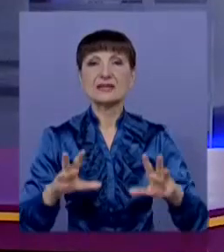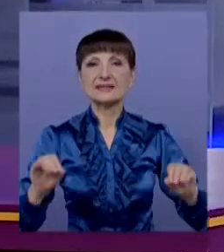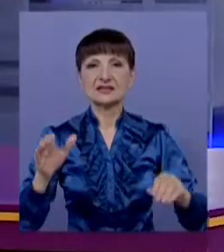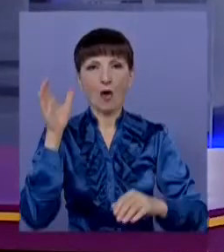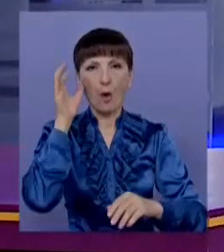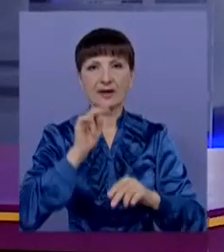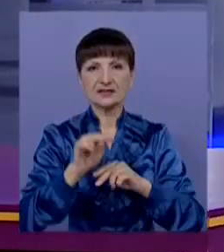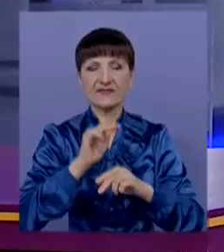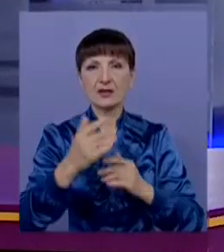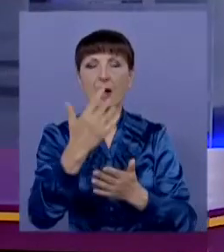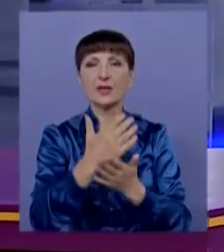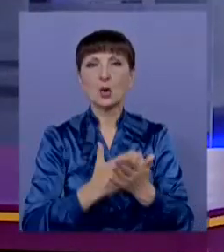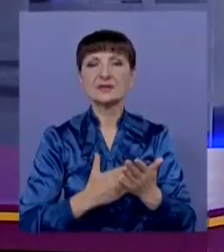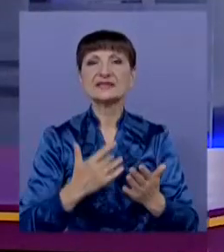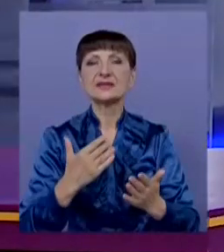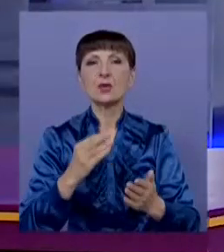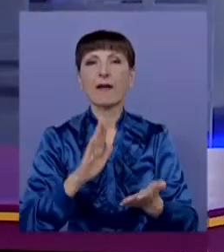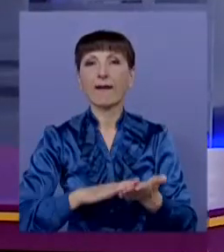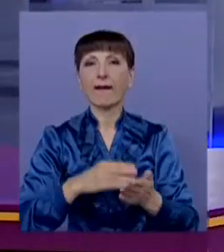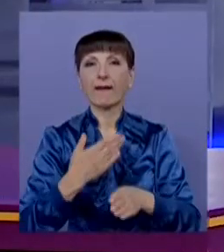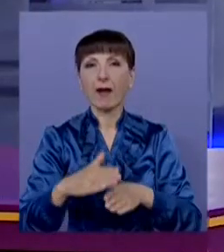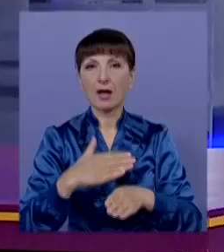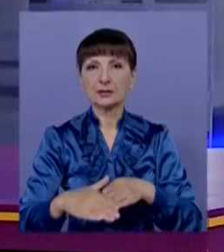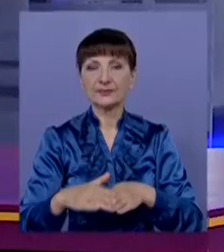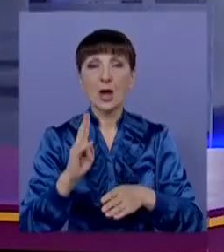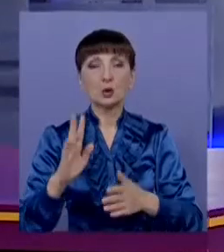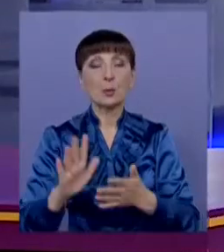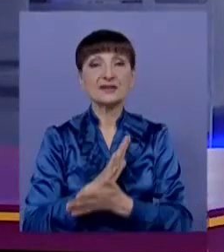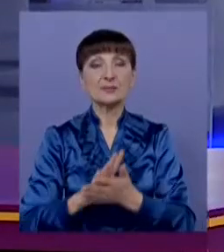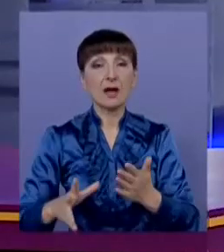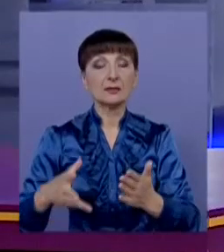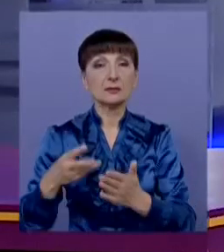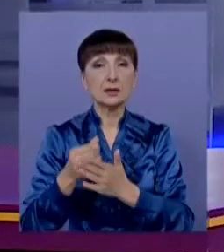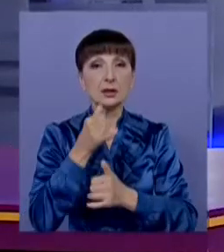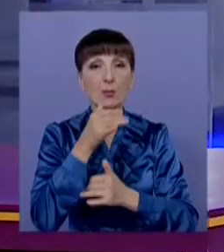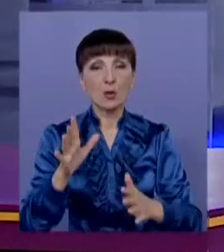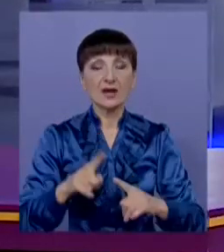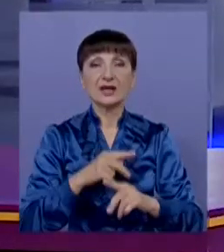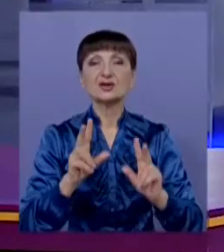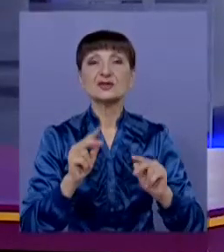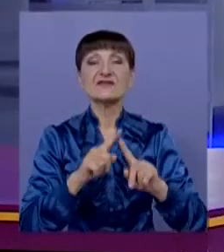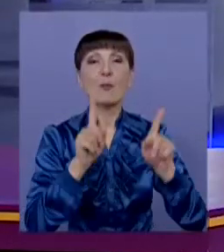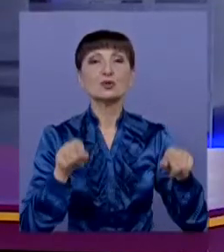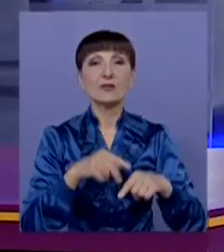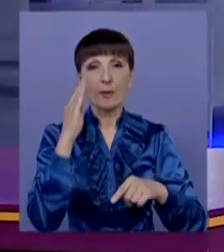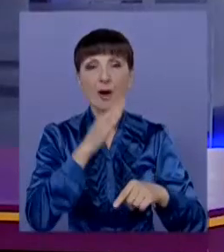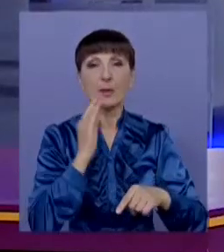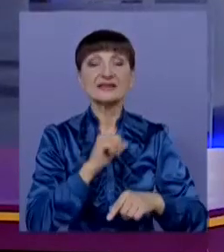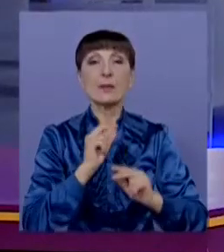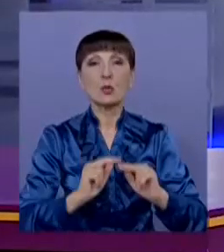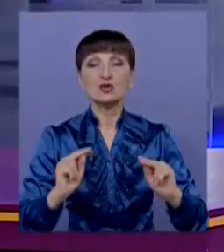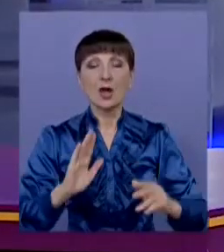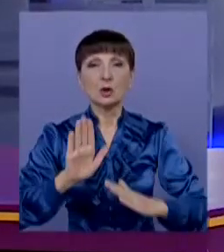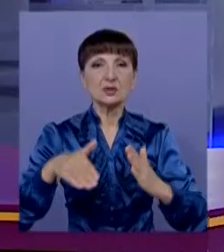образования обнародовало список грантов. Те, кто остался за бортом бесплатного образования, да и обладателей счастливых путевок, родители, сами учителя до сих